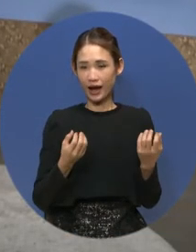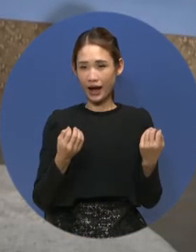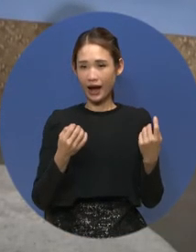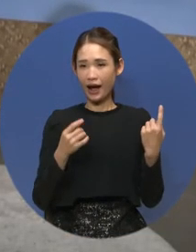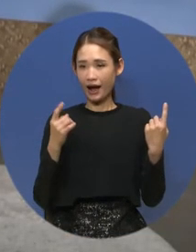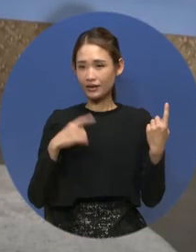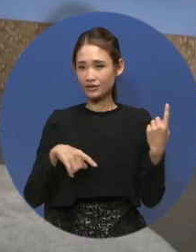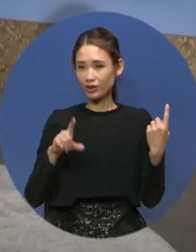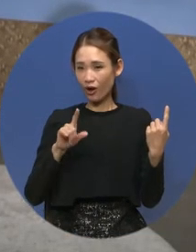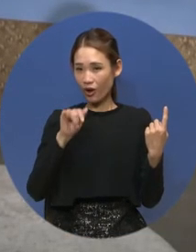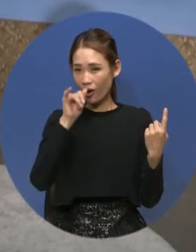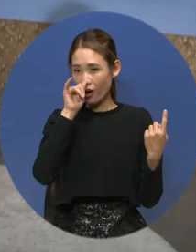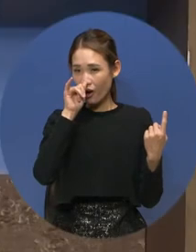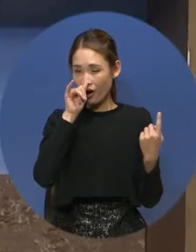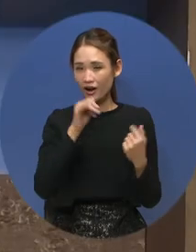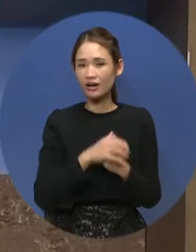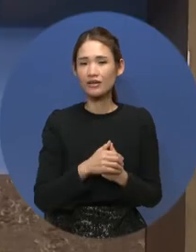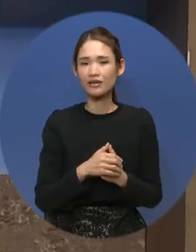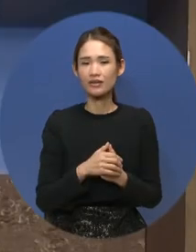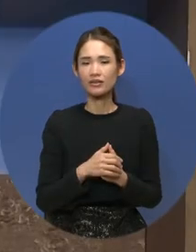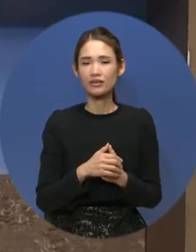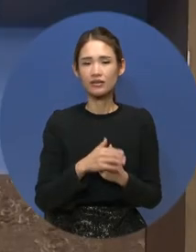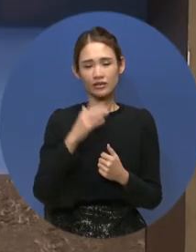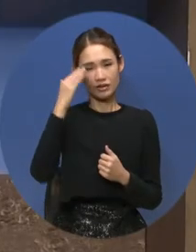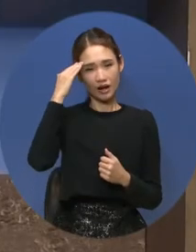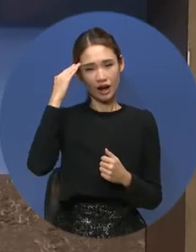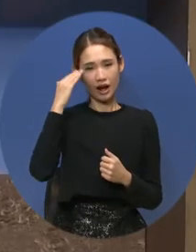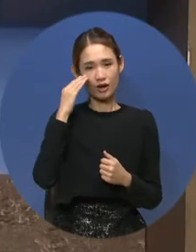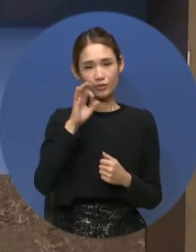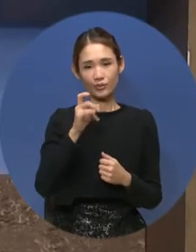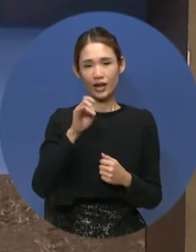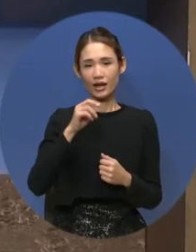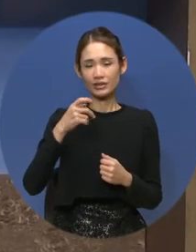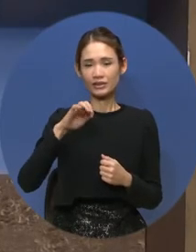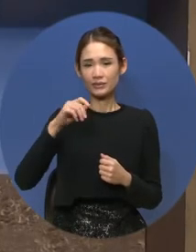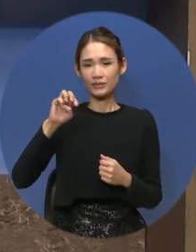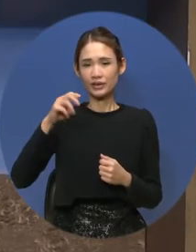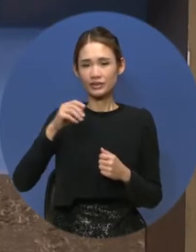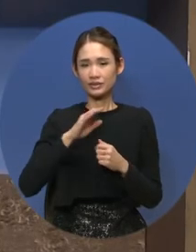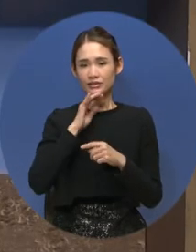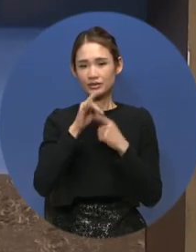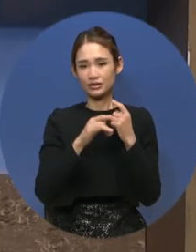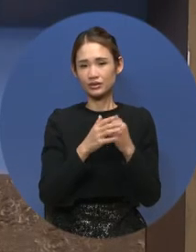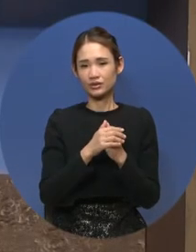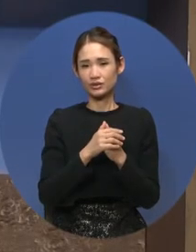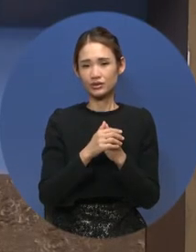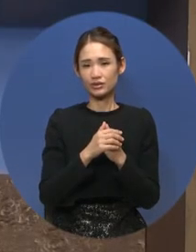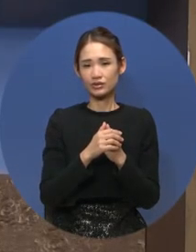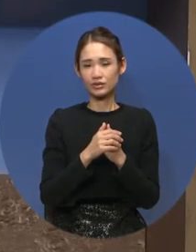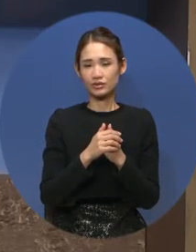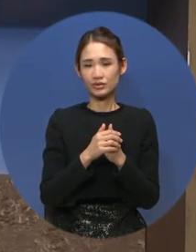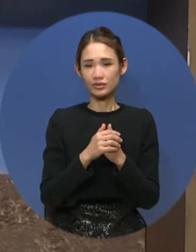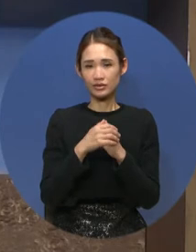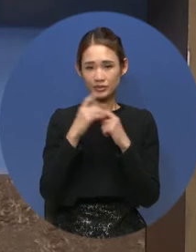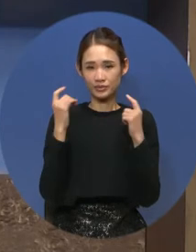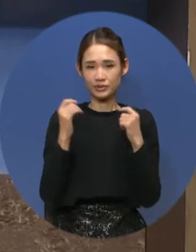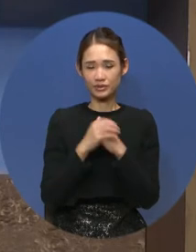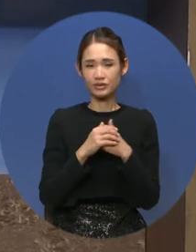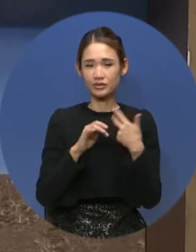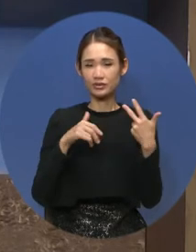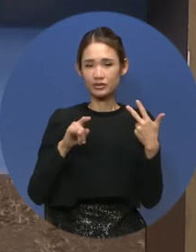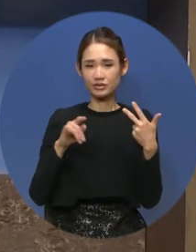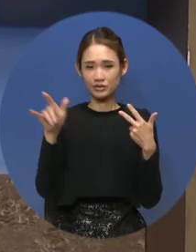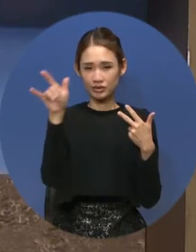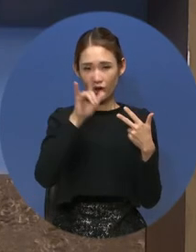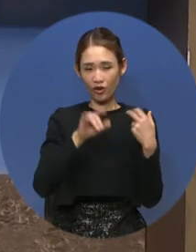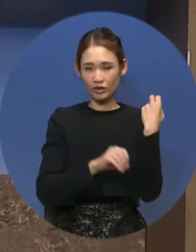축하할 일이 하나 더 있더라고요. 한국 매니페스토 실천본부가 주관한 민선 7기 전국 기초단체장 공약